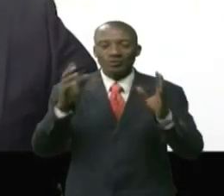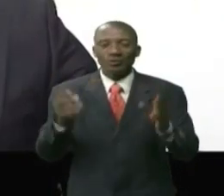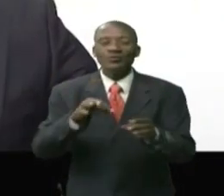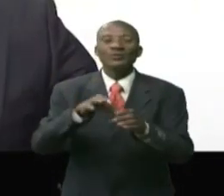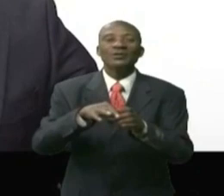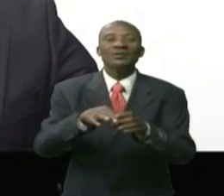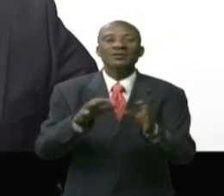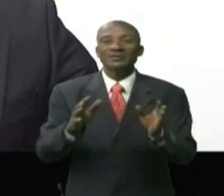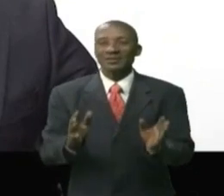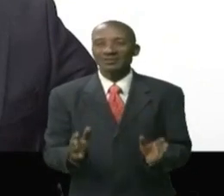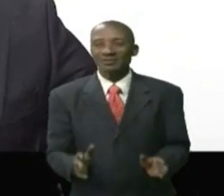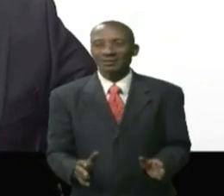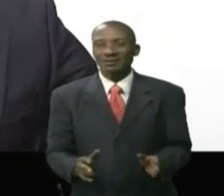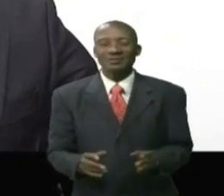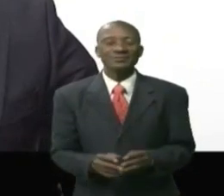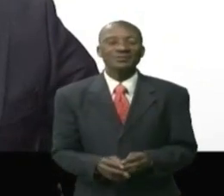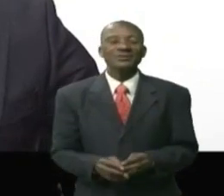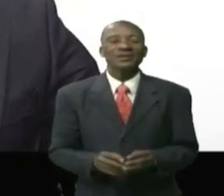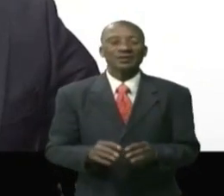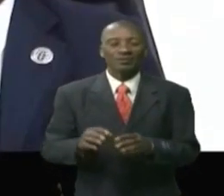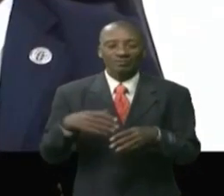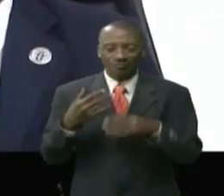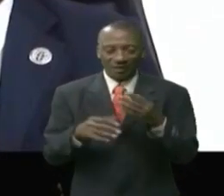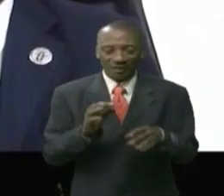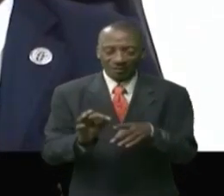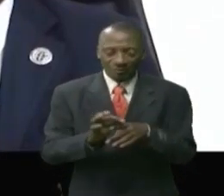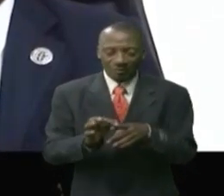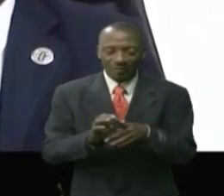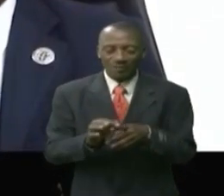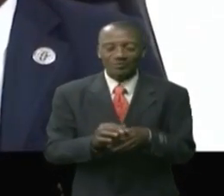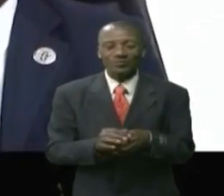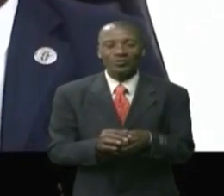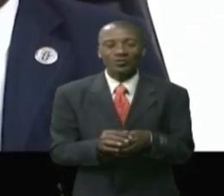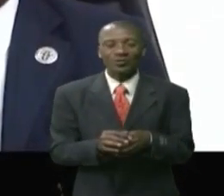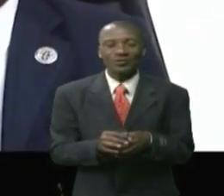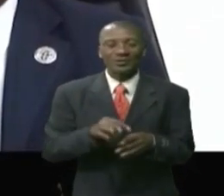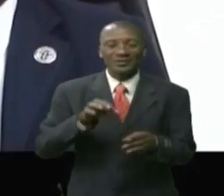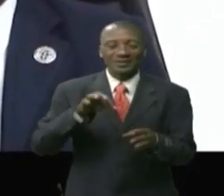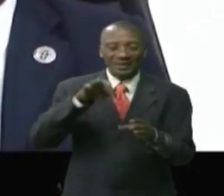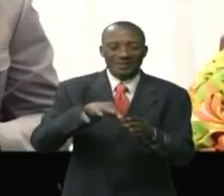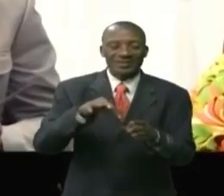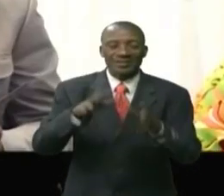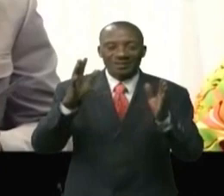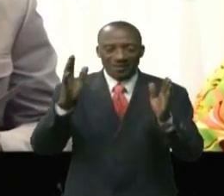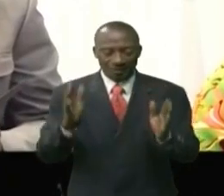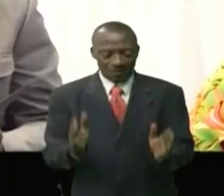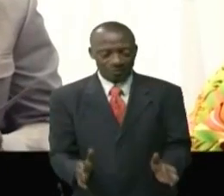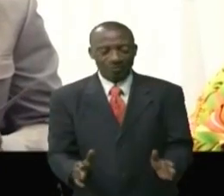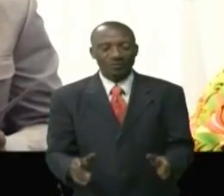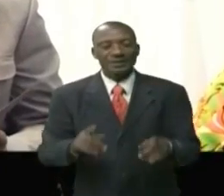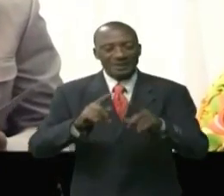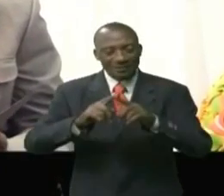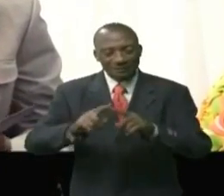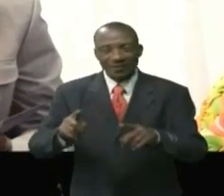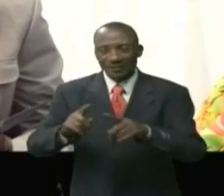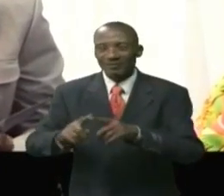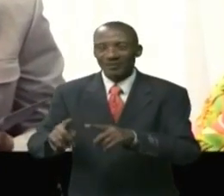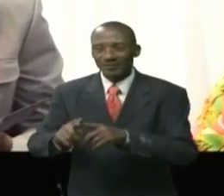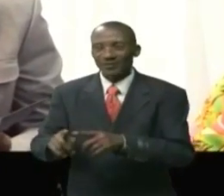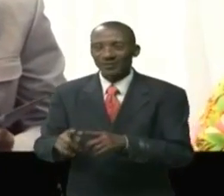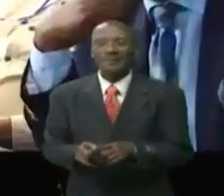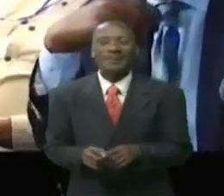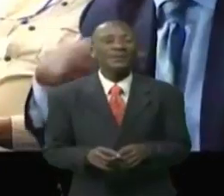et d'éducation des électeurs en RDC tel est l'objectif de l'atelier bridge modulaire électeur et